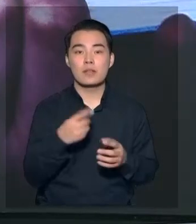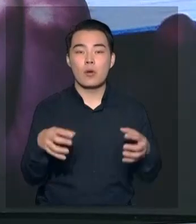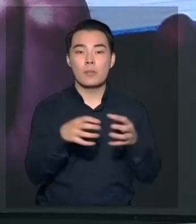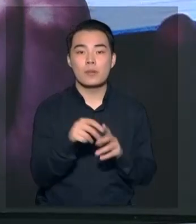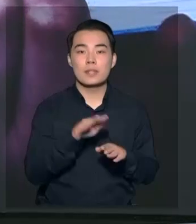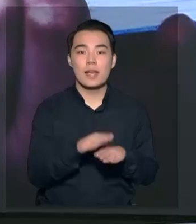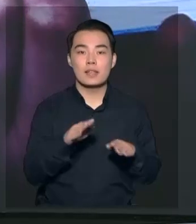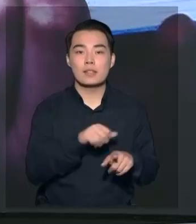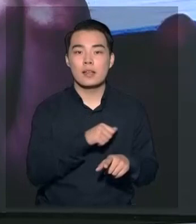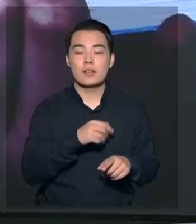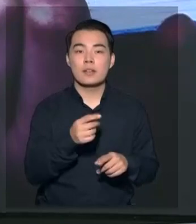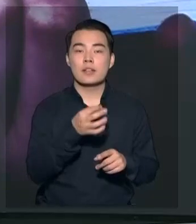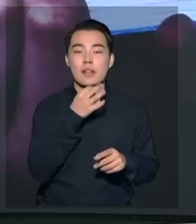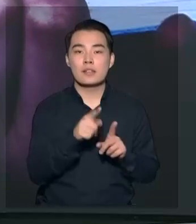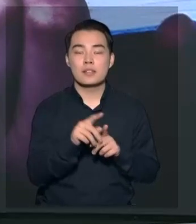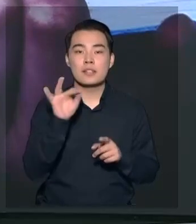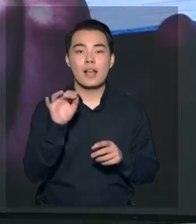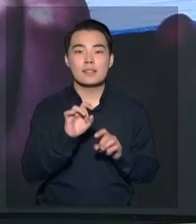топтағы балаларға ертегі оқиды.